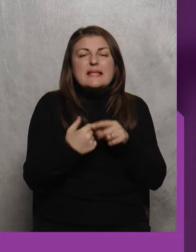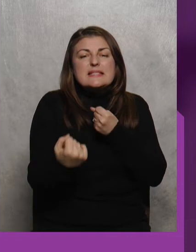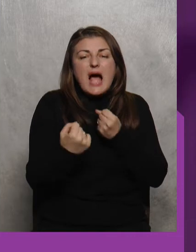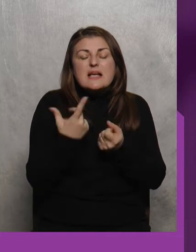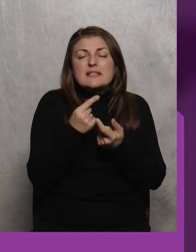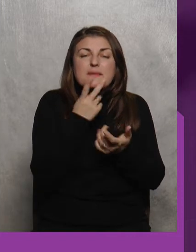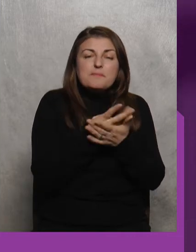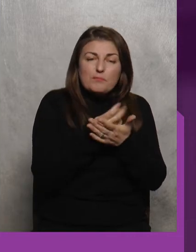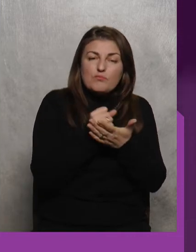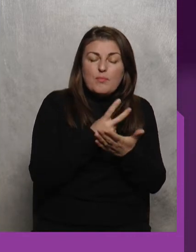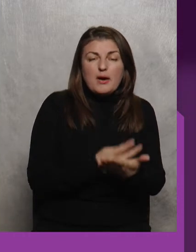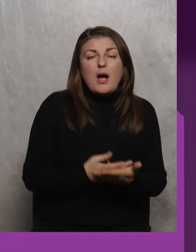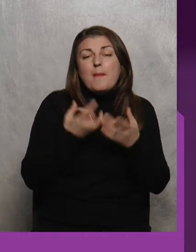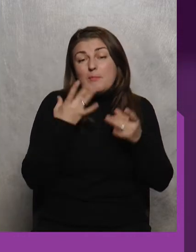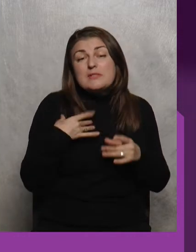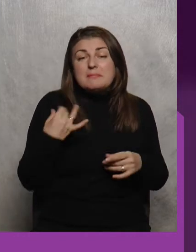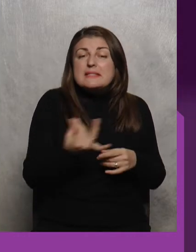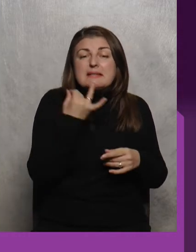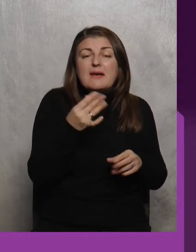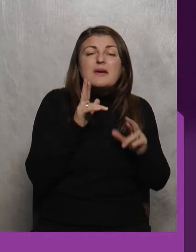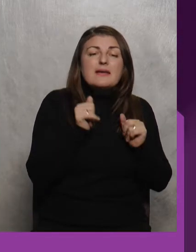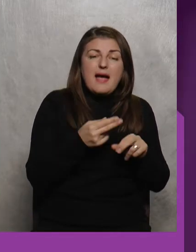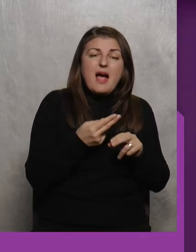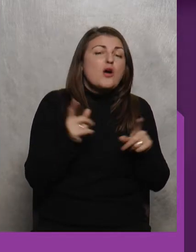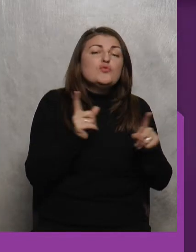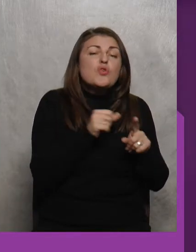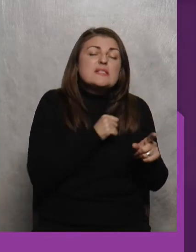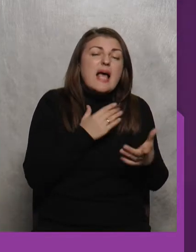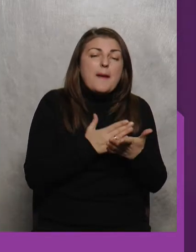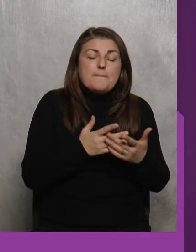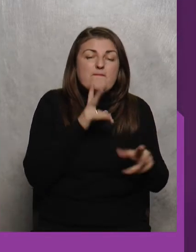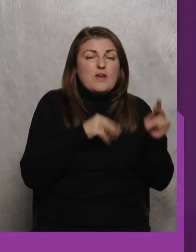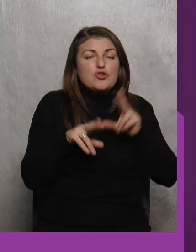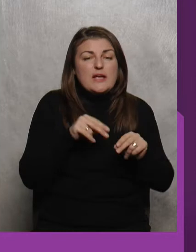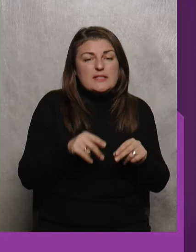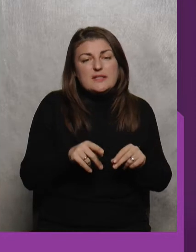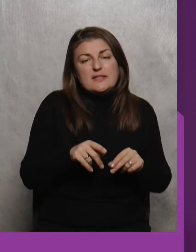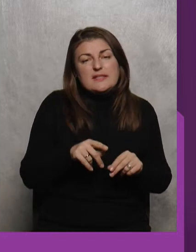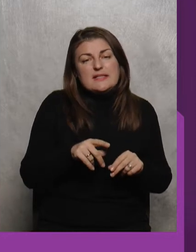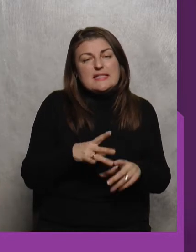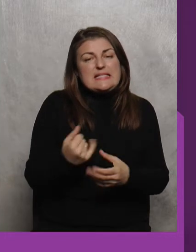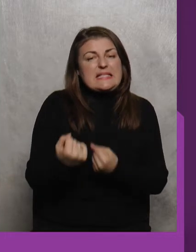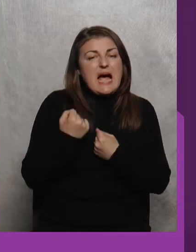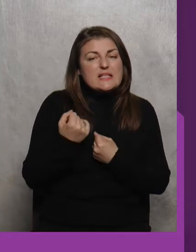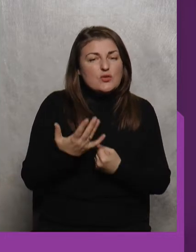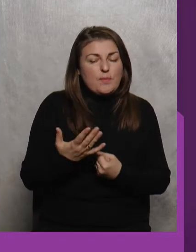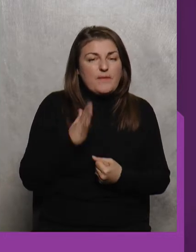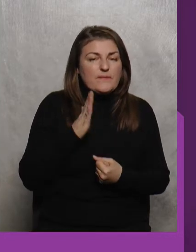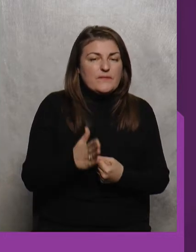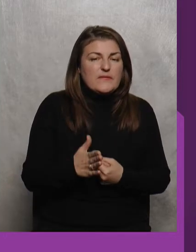будь ласка, просто цікаво, як, що саме вважається захистом